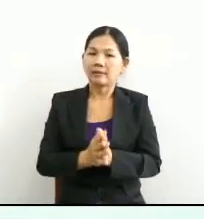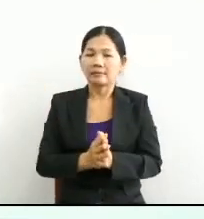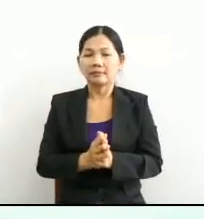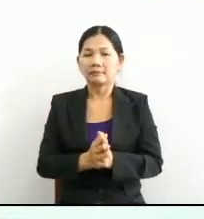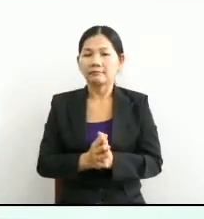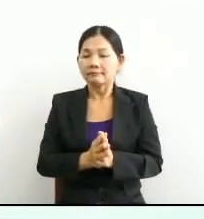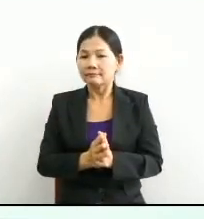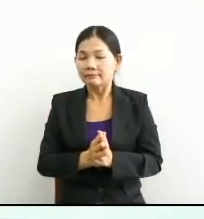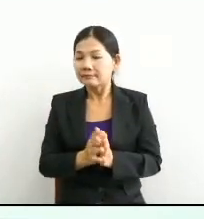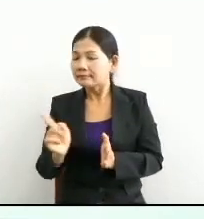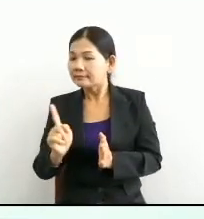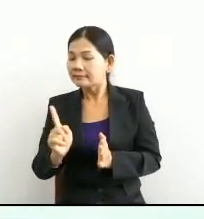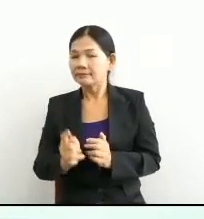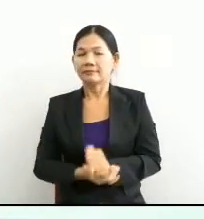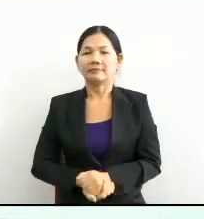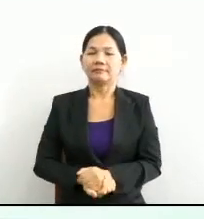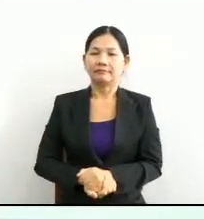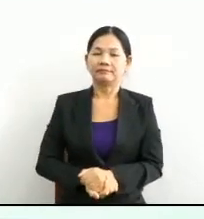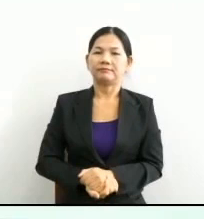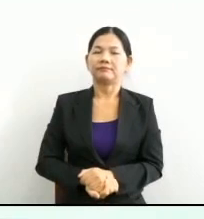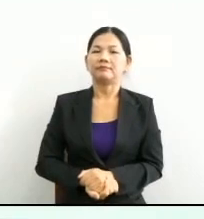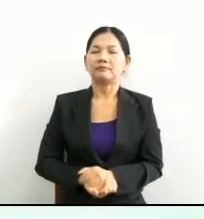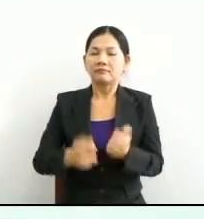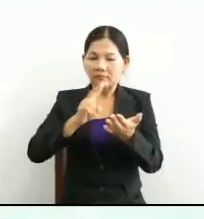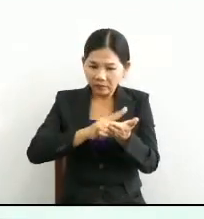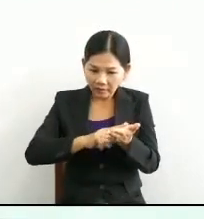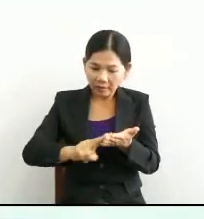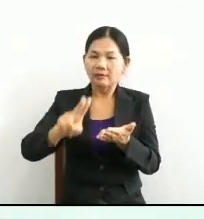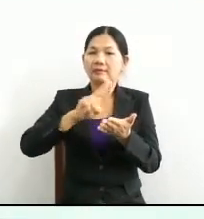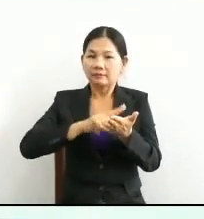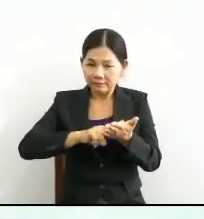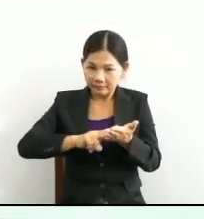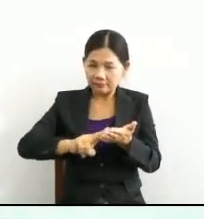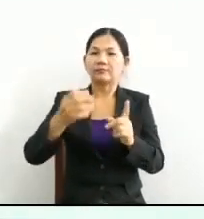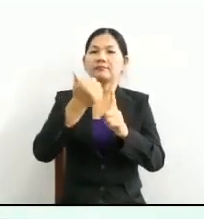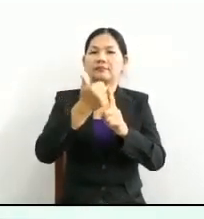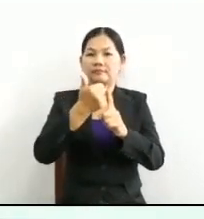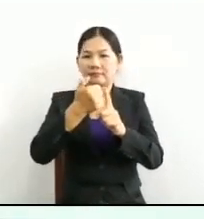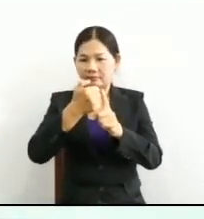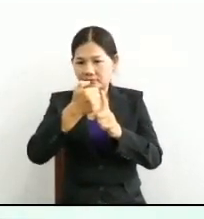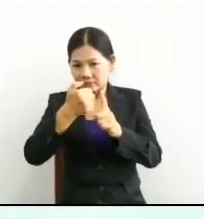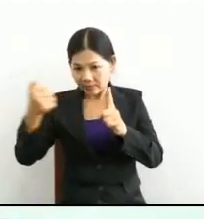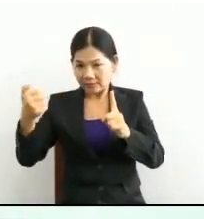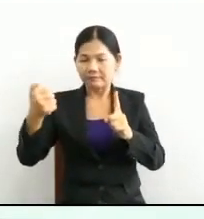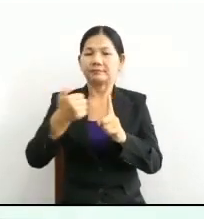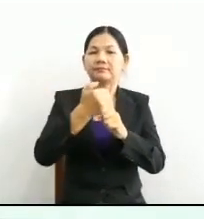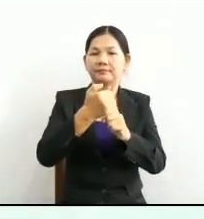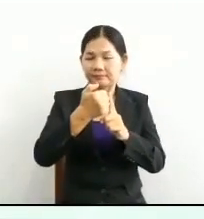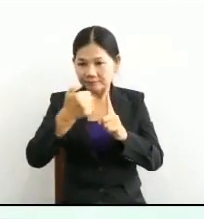con đã chậm lại má chà à nà máy nạ bị chí niêm nè hạ bị chí